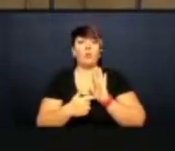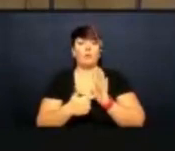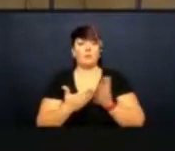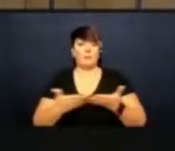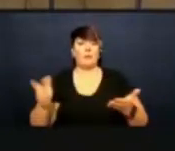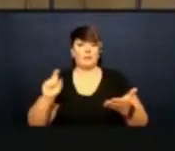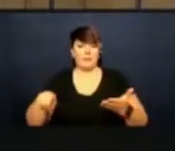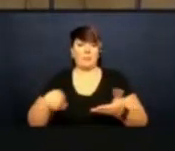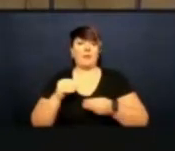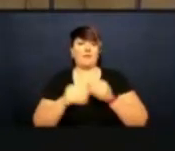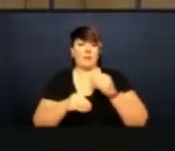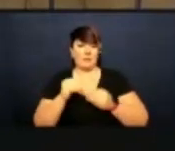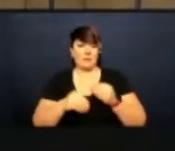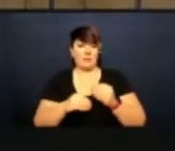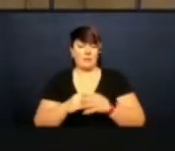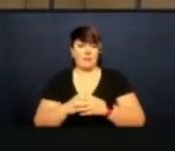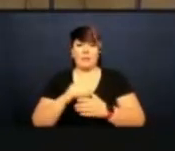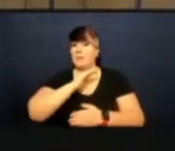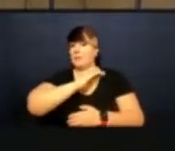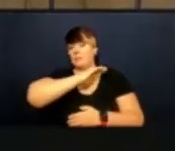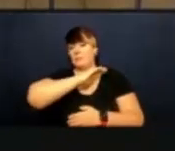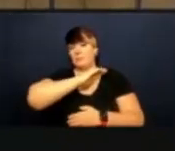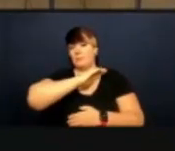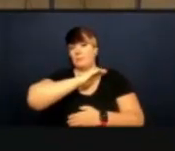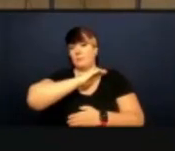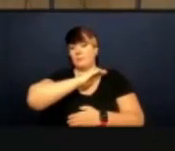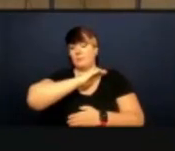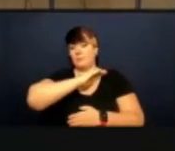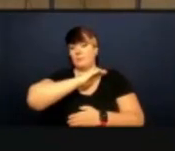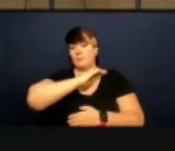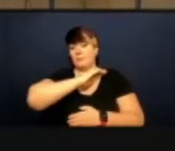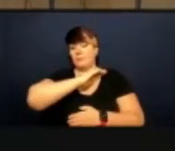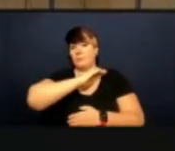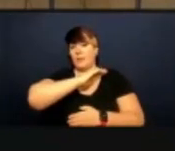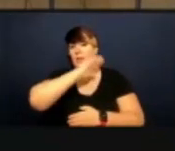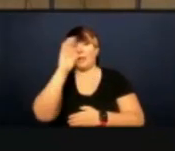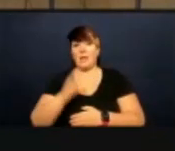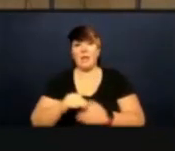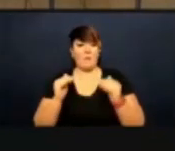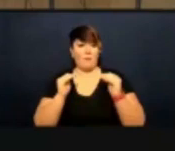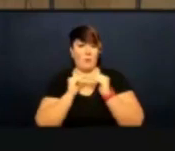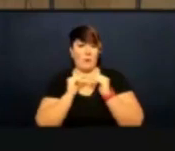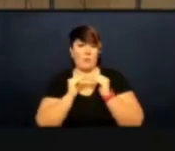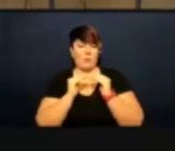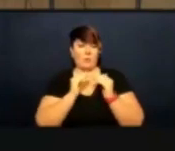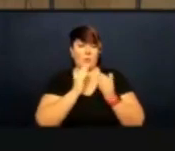Na kwa kweli tumezungumzia mambo ambayo yanahitaji kubadilishwa.